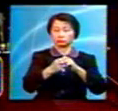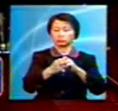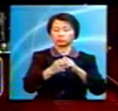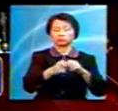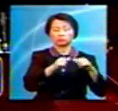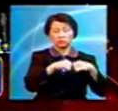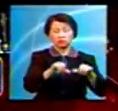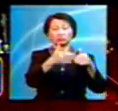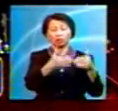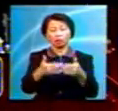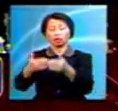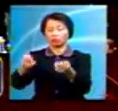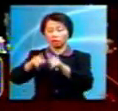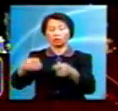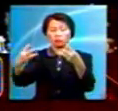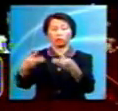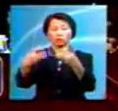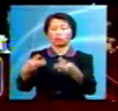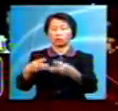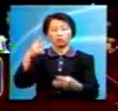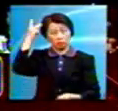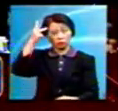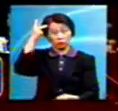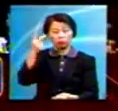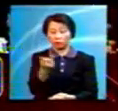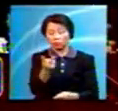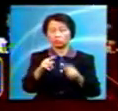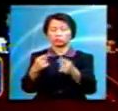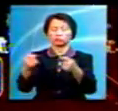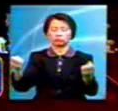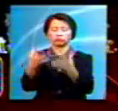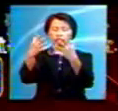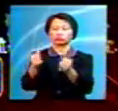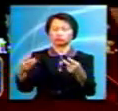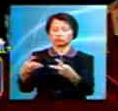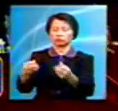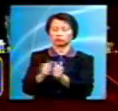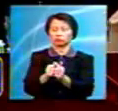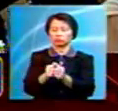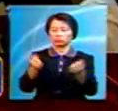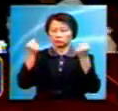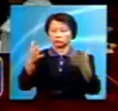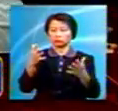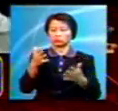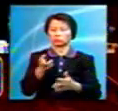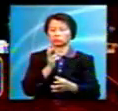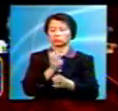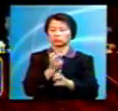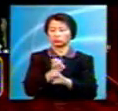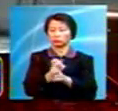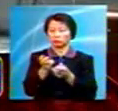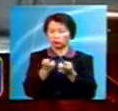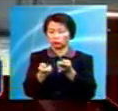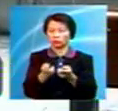conflict that's still going on, I think the political part of it makes it even a lot harder.